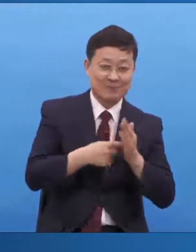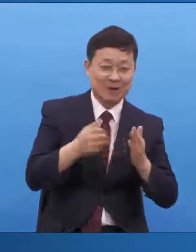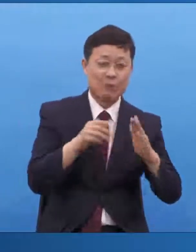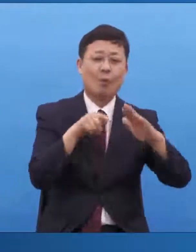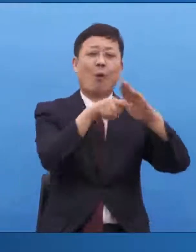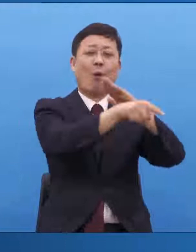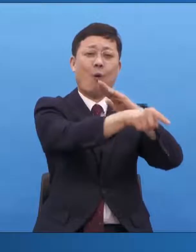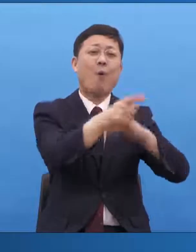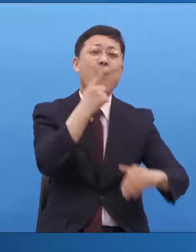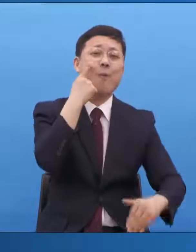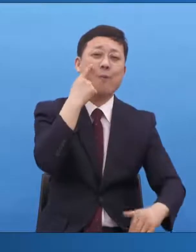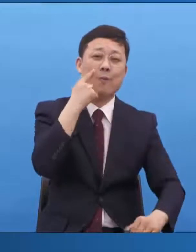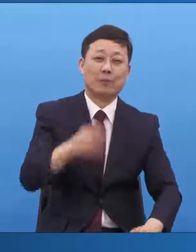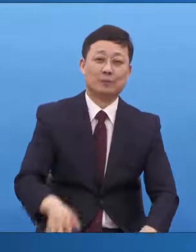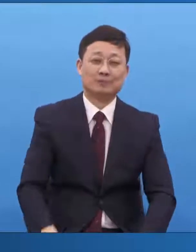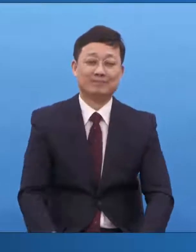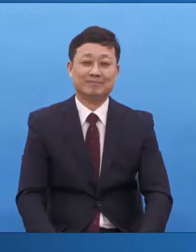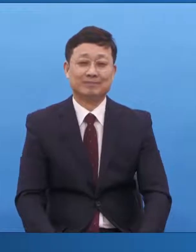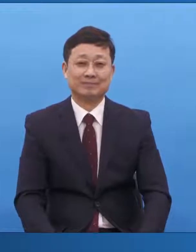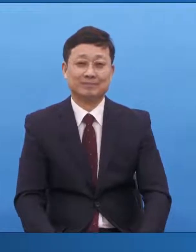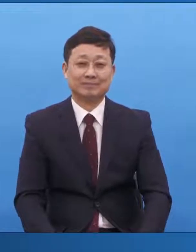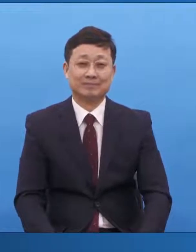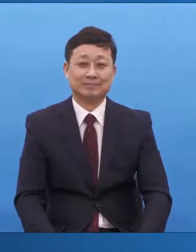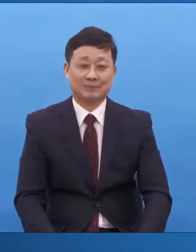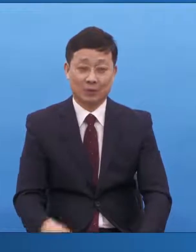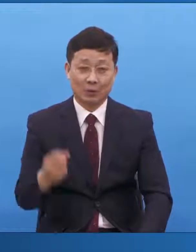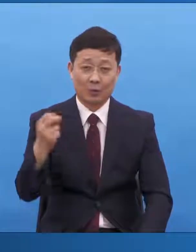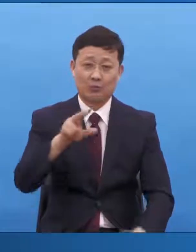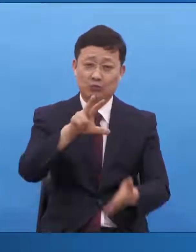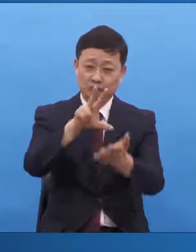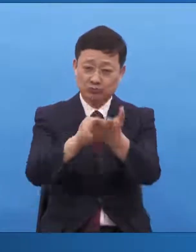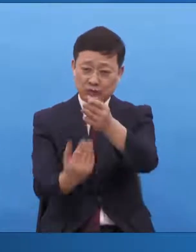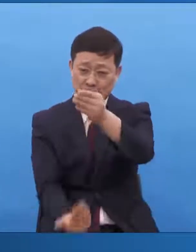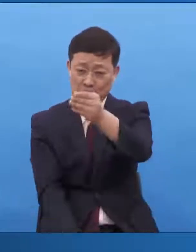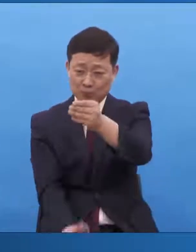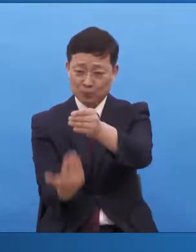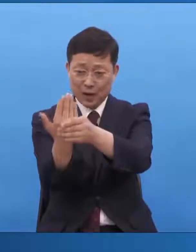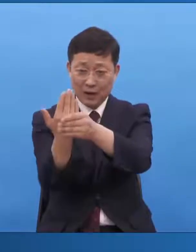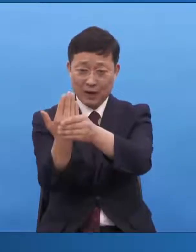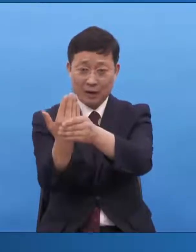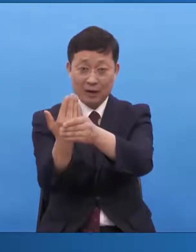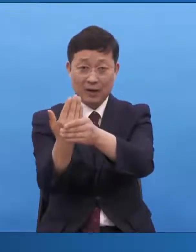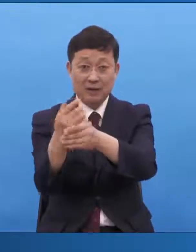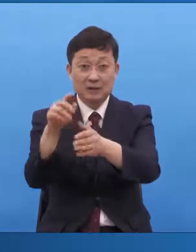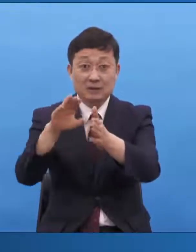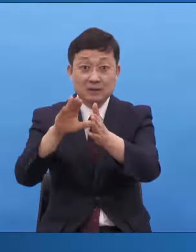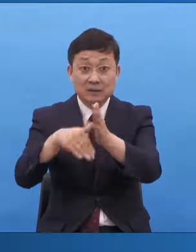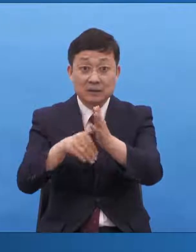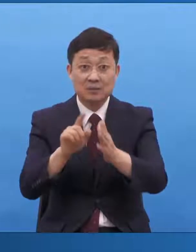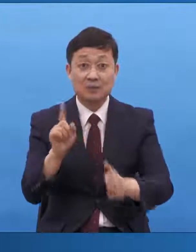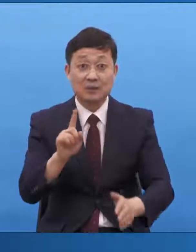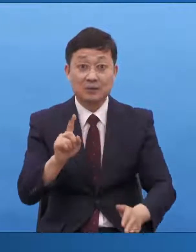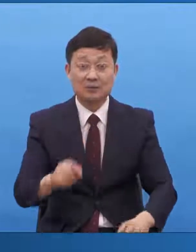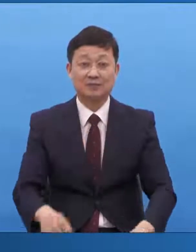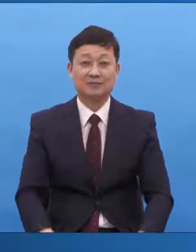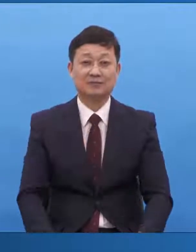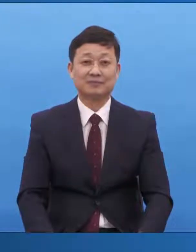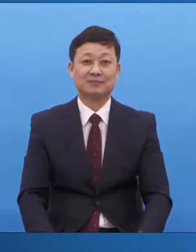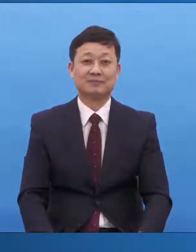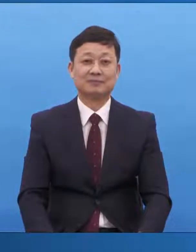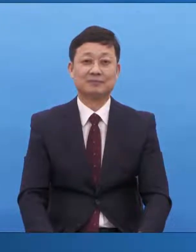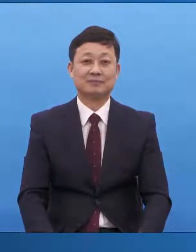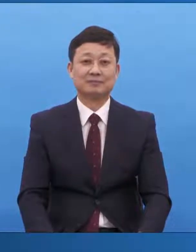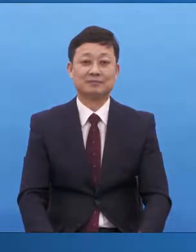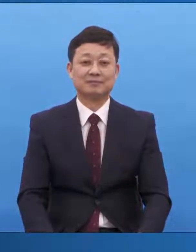그러면 일이 생기고 사건도 생겨요. And yes, things happen. Events and incidents arise. 뭐죠? What is this?